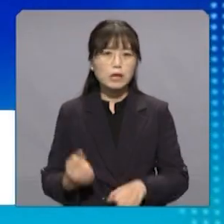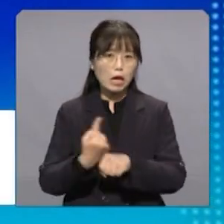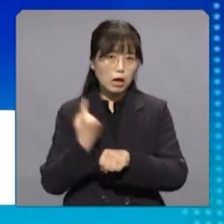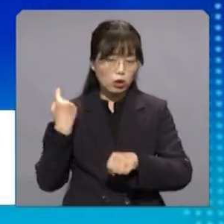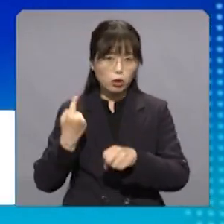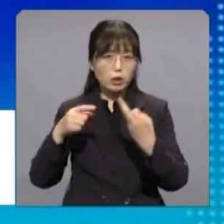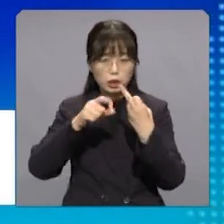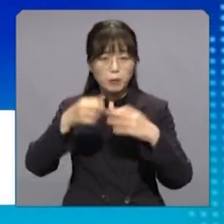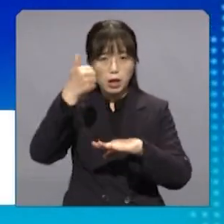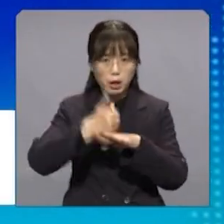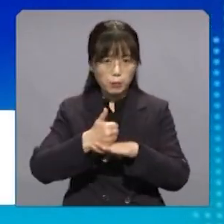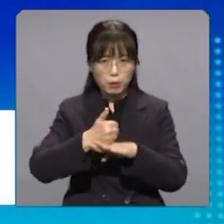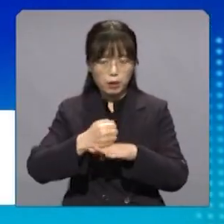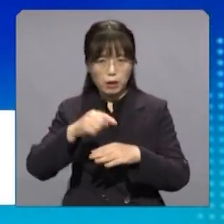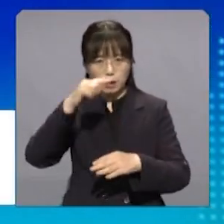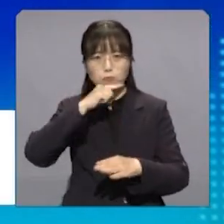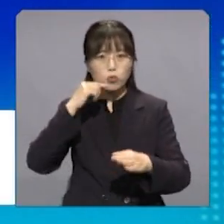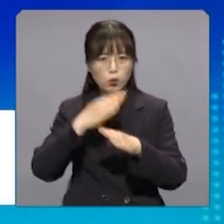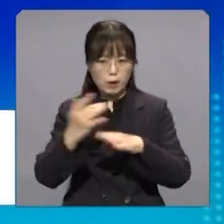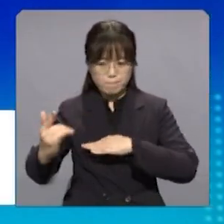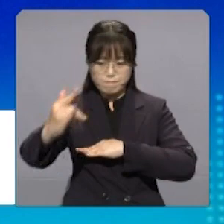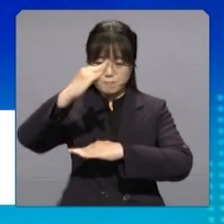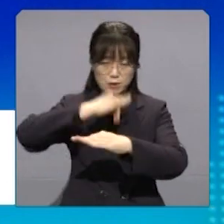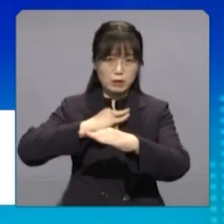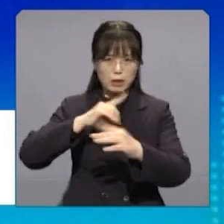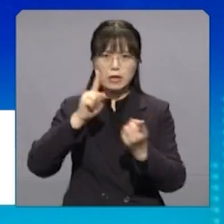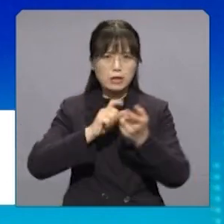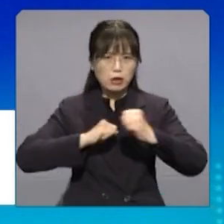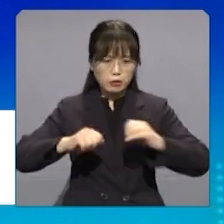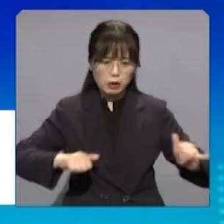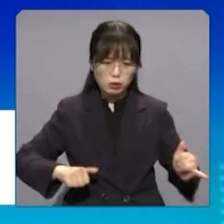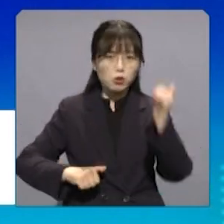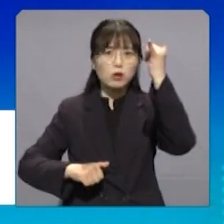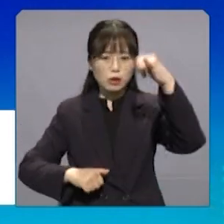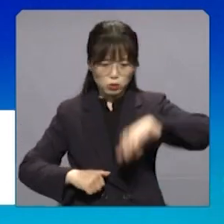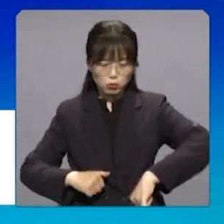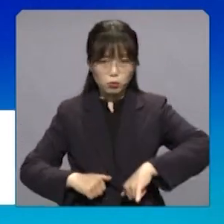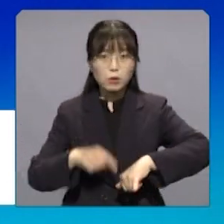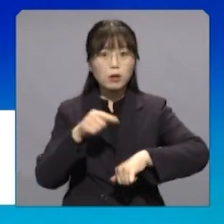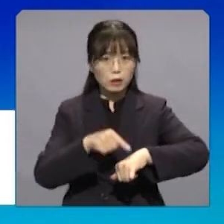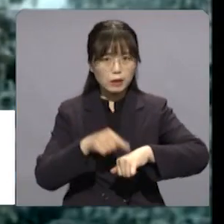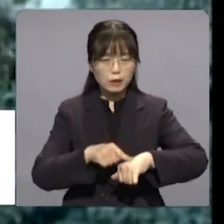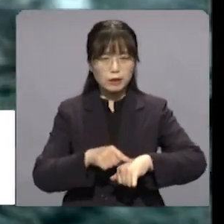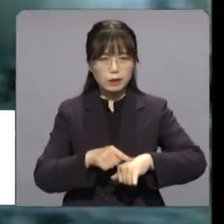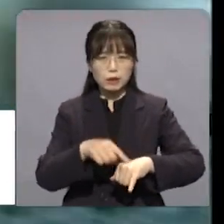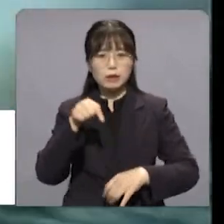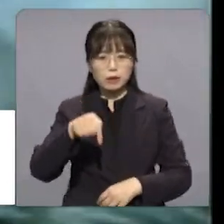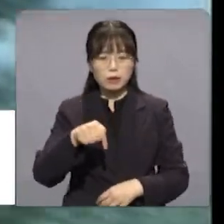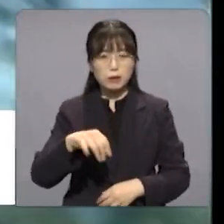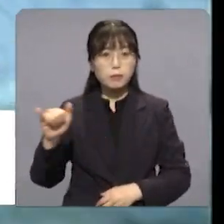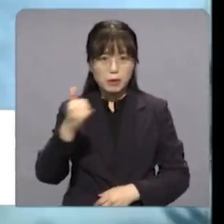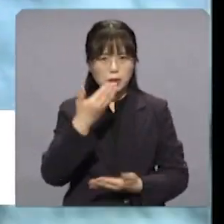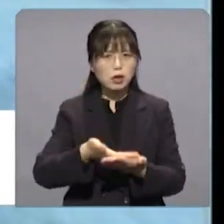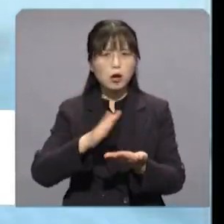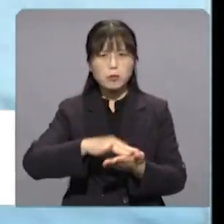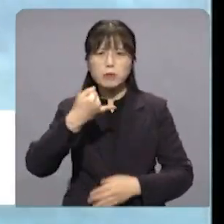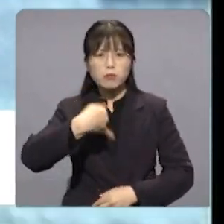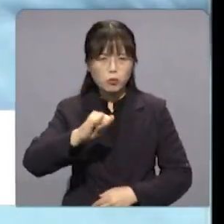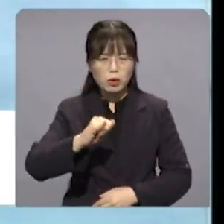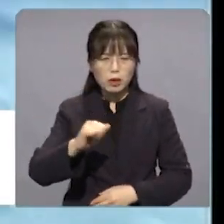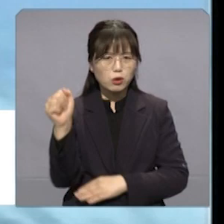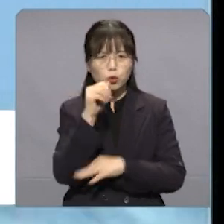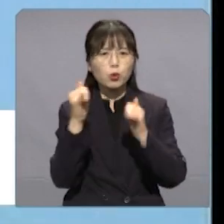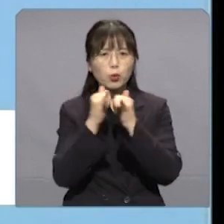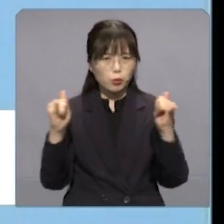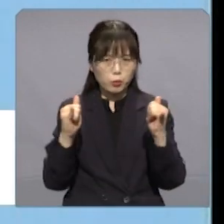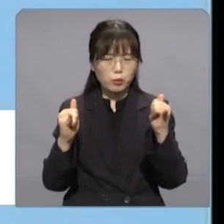지난해 12월 말 영공을 넘어온 북한 무인기 대응차 출격하다 추락했던 ka1기는 정비 불량의 미흡한